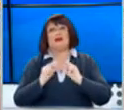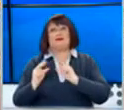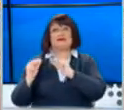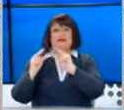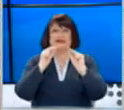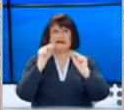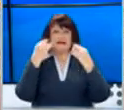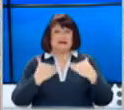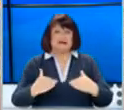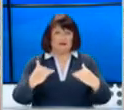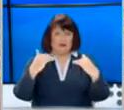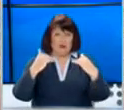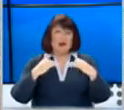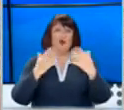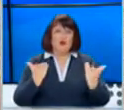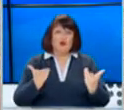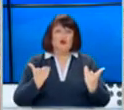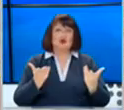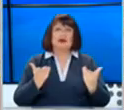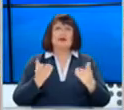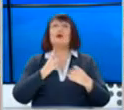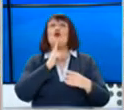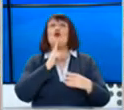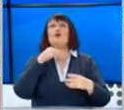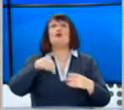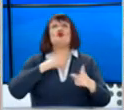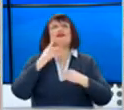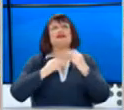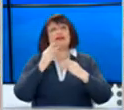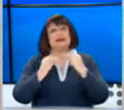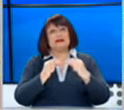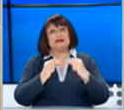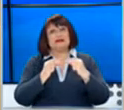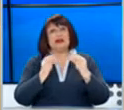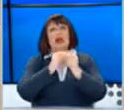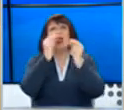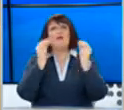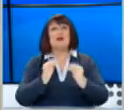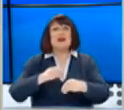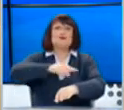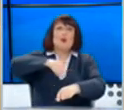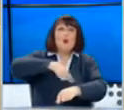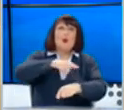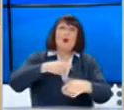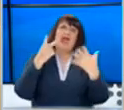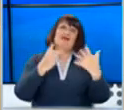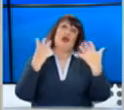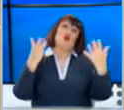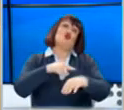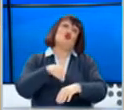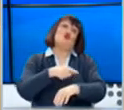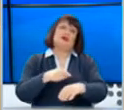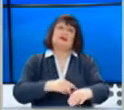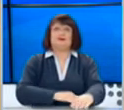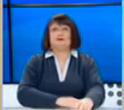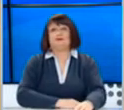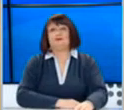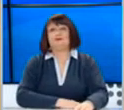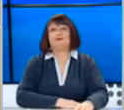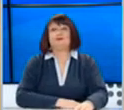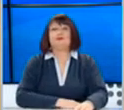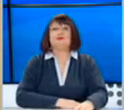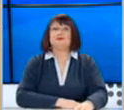κοινοβουλευτικής διαδικασίας όταν μια τέτοια συζήτηση καταλήγει να διαρκεί 7 ή 8 ώρες. Την εισήγησή